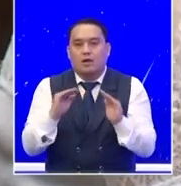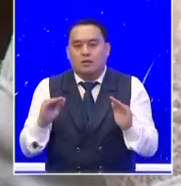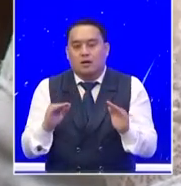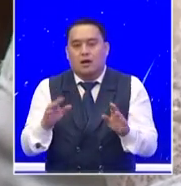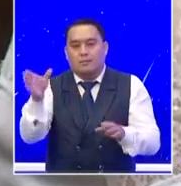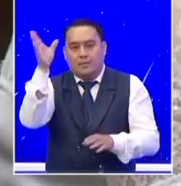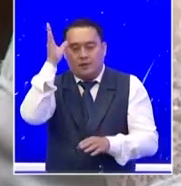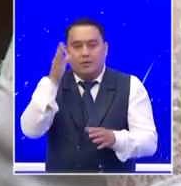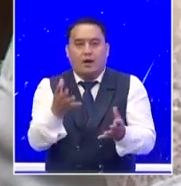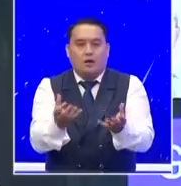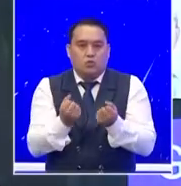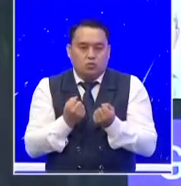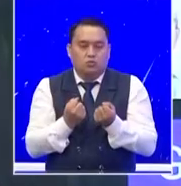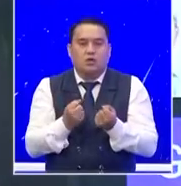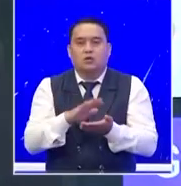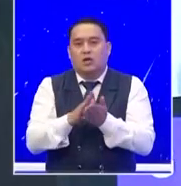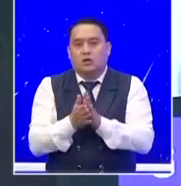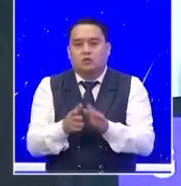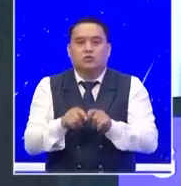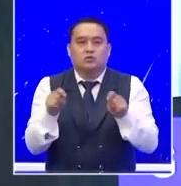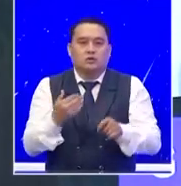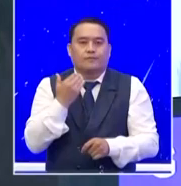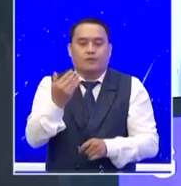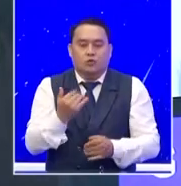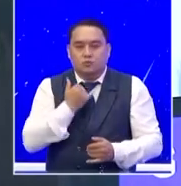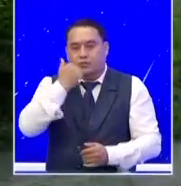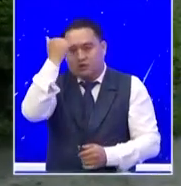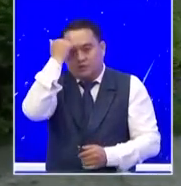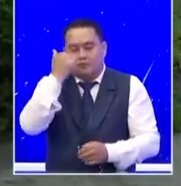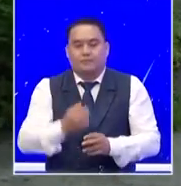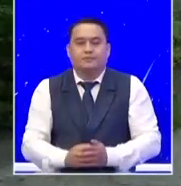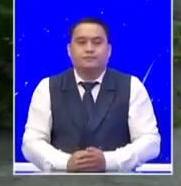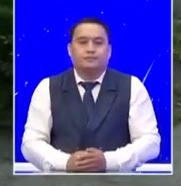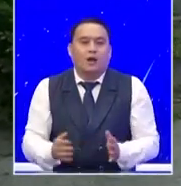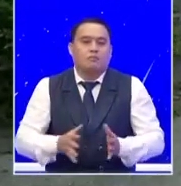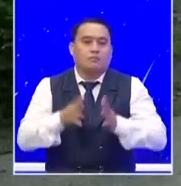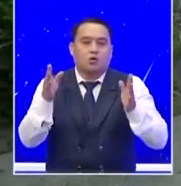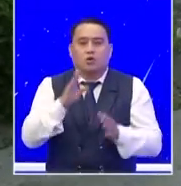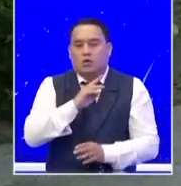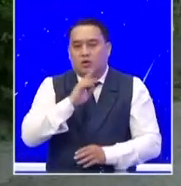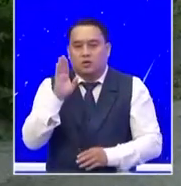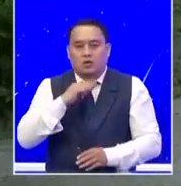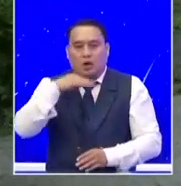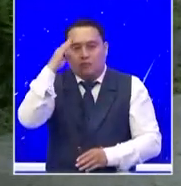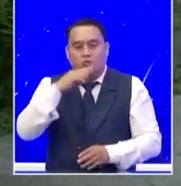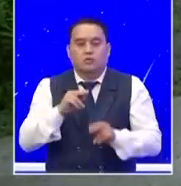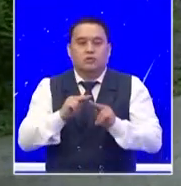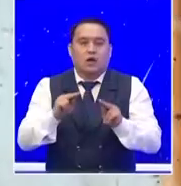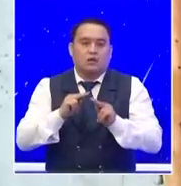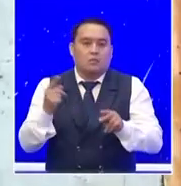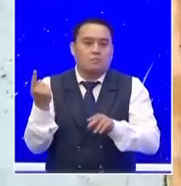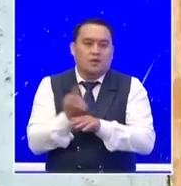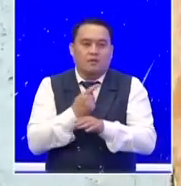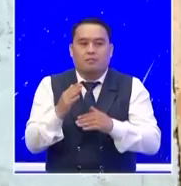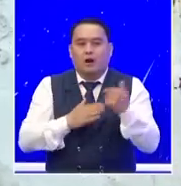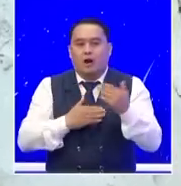білім алуына жағдай жасағаныңыз үшін сізге алғыс білдіреді. Для большинства родителей дистанционное обучение детей – первая